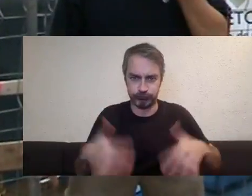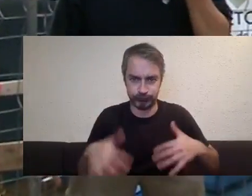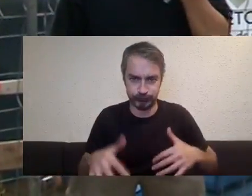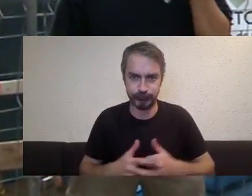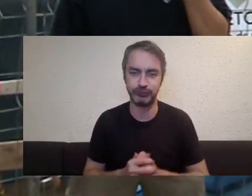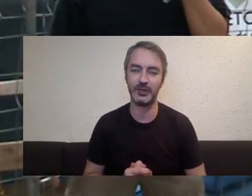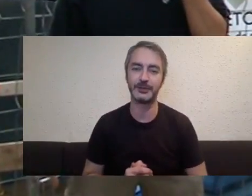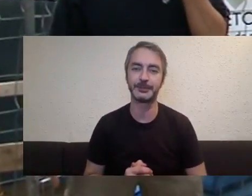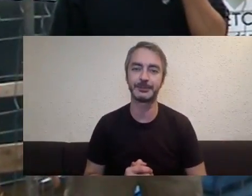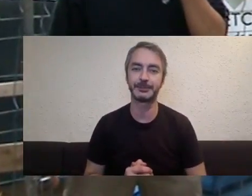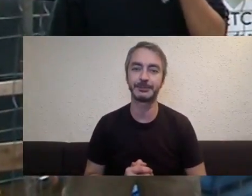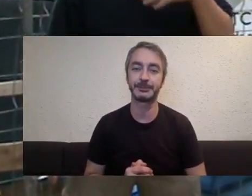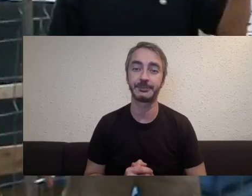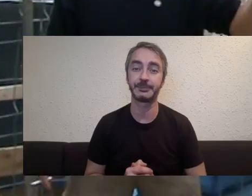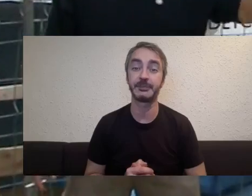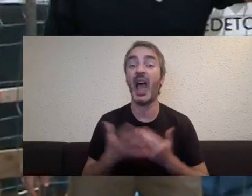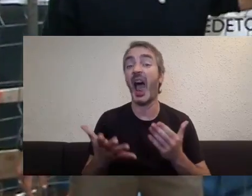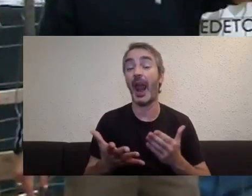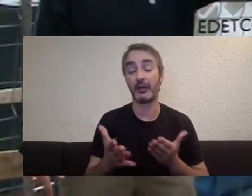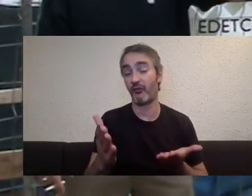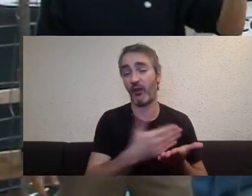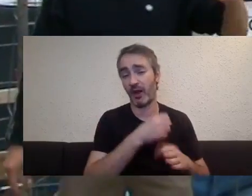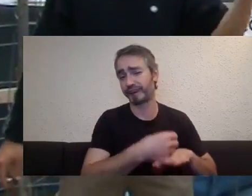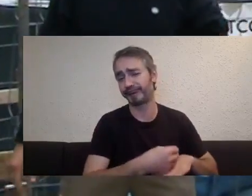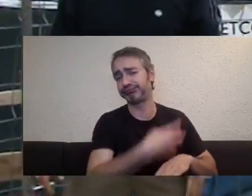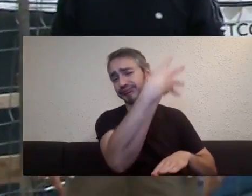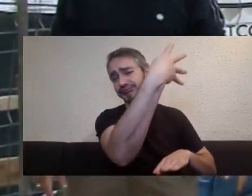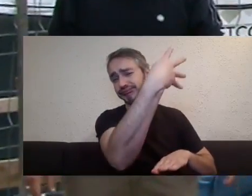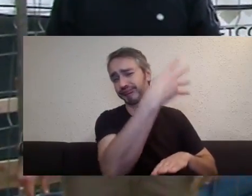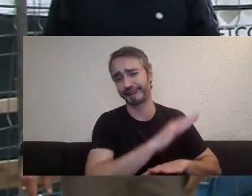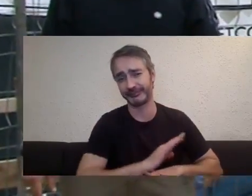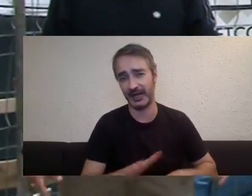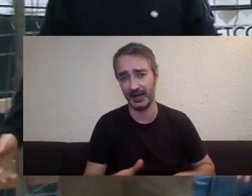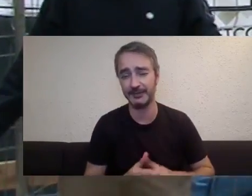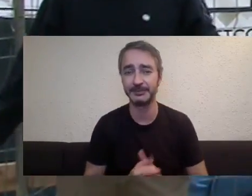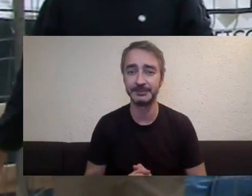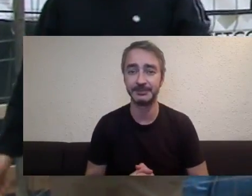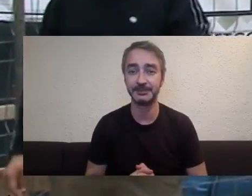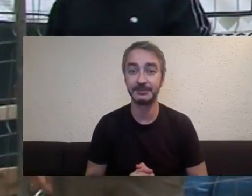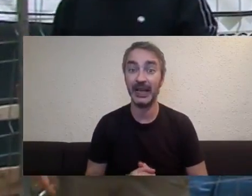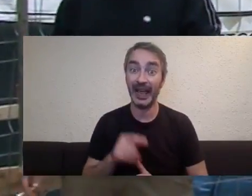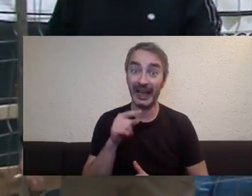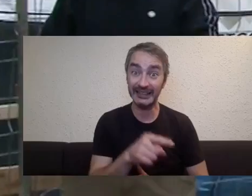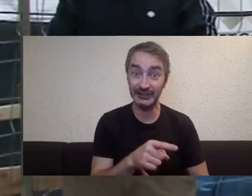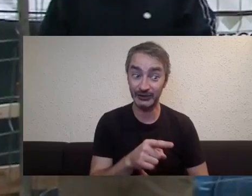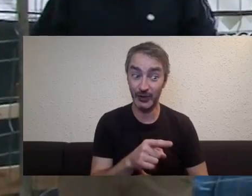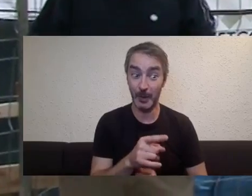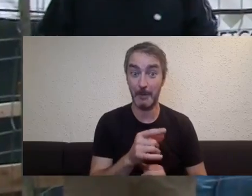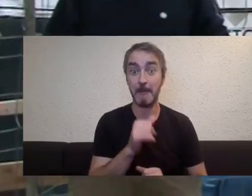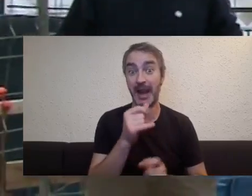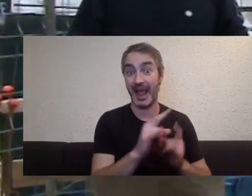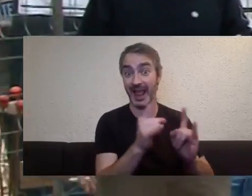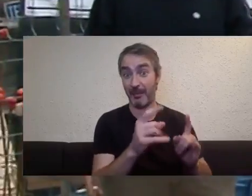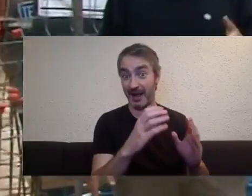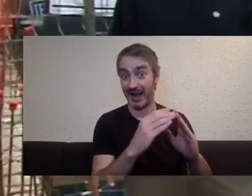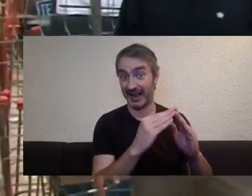En principi el que, bueno, òbviament ara hi ha un bloc de pisos allà, no? i dir que potser va ser el desallotjament de Mala